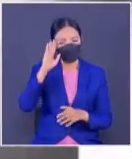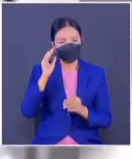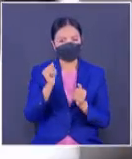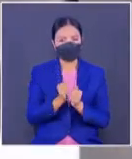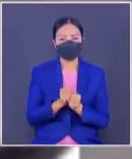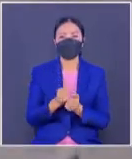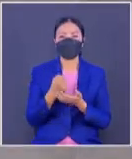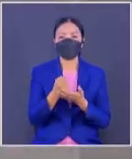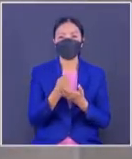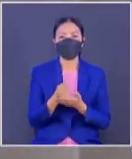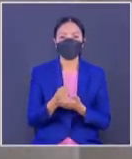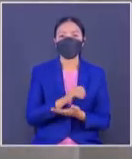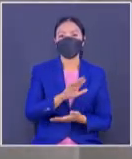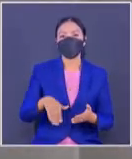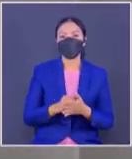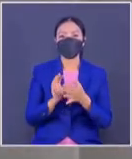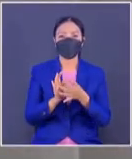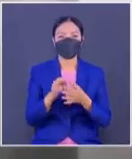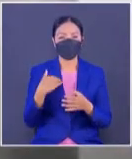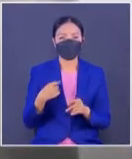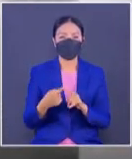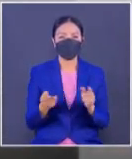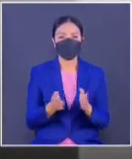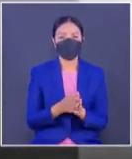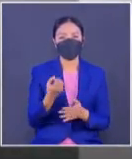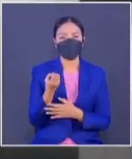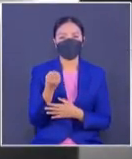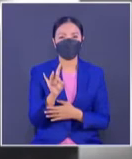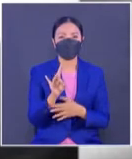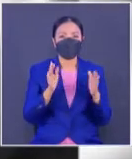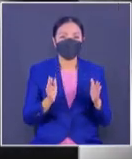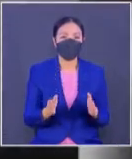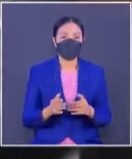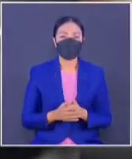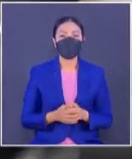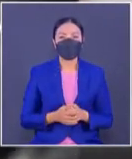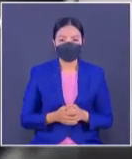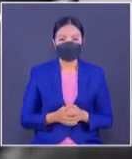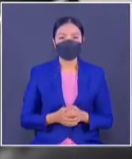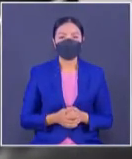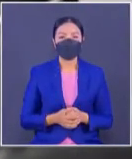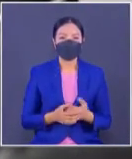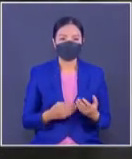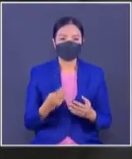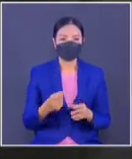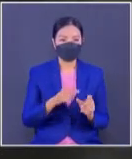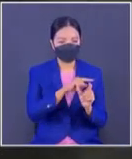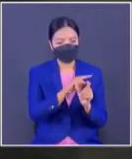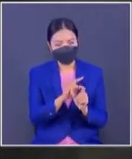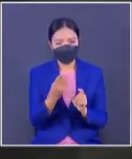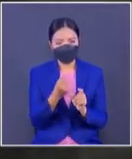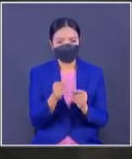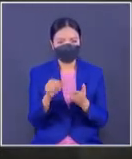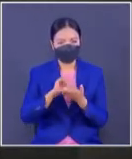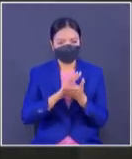าที่เกี่ยวเนื่องทั้งหมดกับคดีนี้นะครับรวมแล้ว18รายเป็นส่วนที่เกี่ยวข้องกับการเปลี่ยนแปลงความเร็วของรถ4ราย